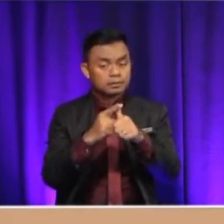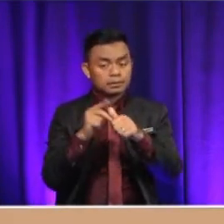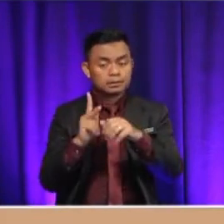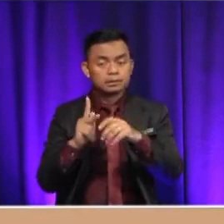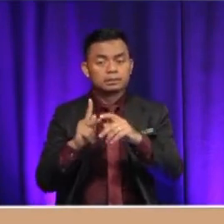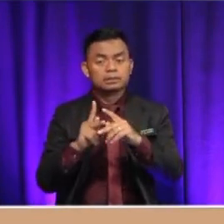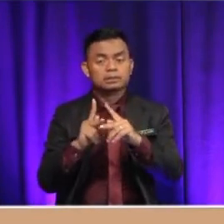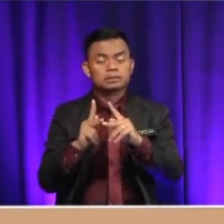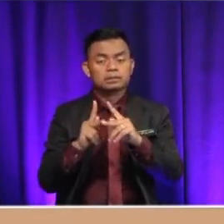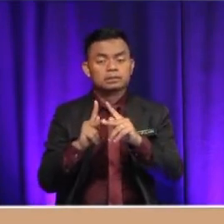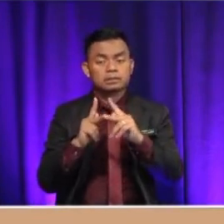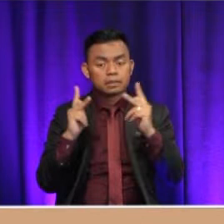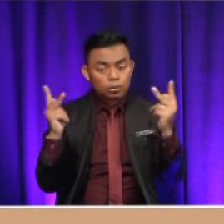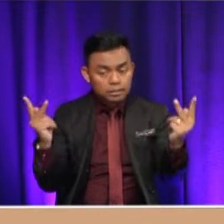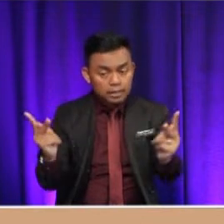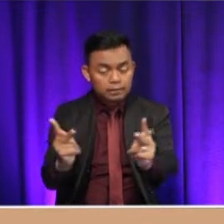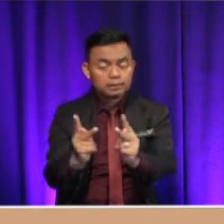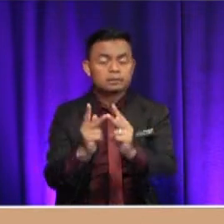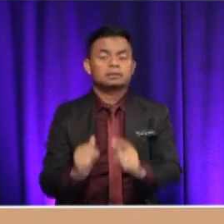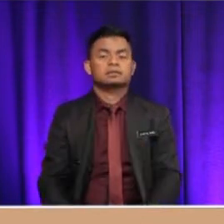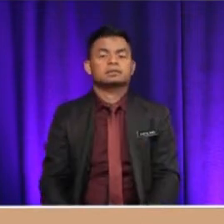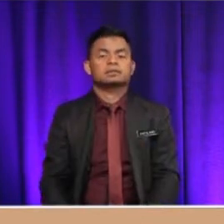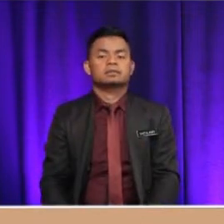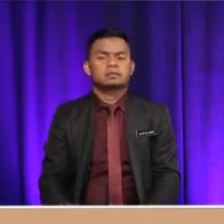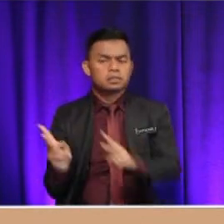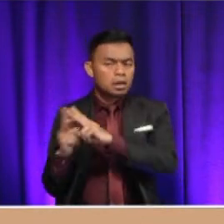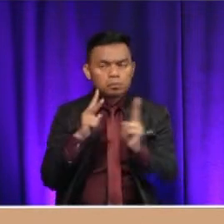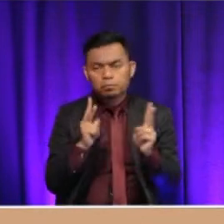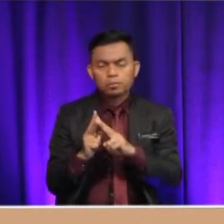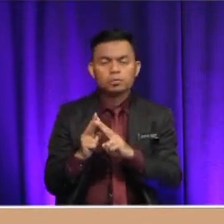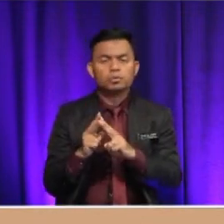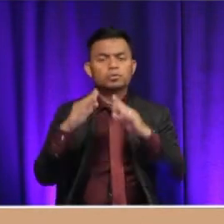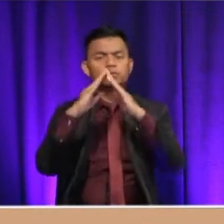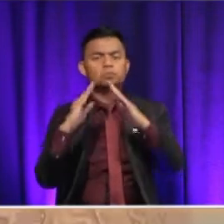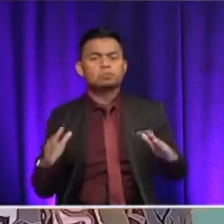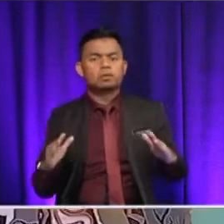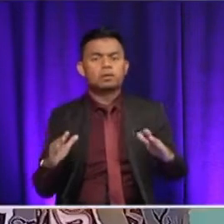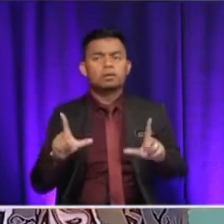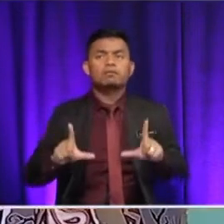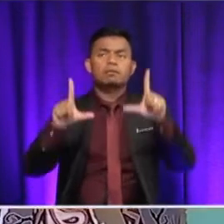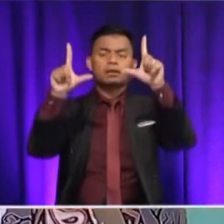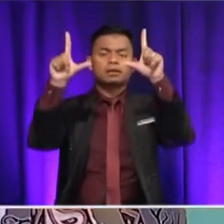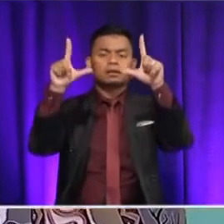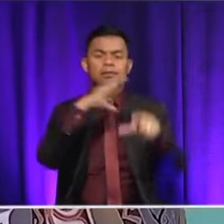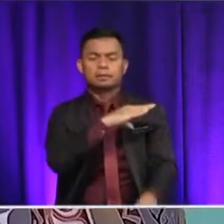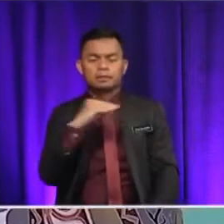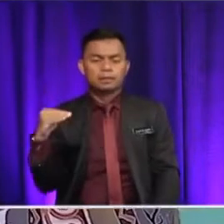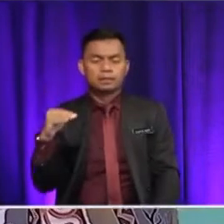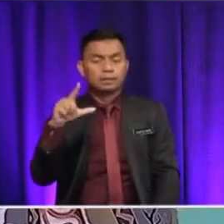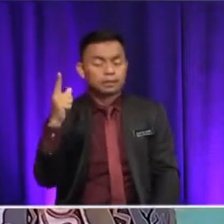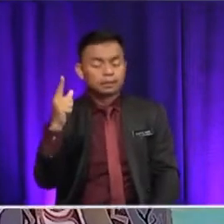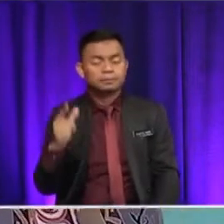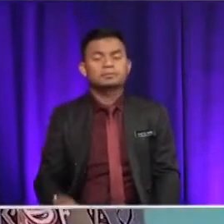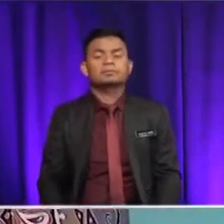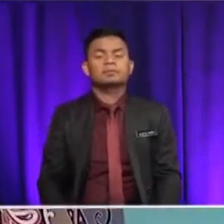kampung, kawasan perumahan, pangsapuri dan sebagainya. So yang kedua ialah lebih narrow lagi